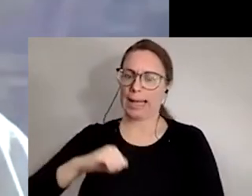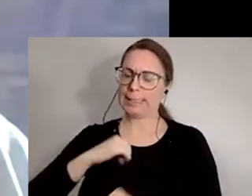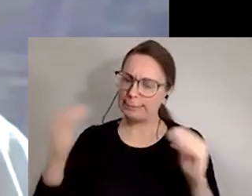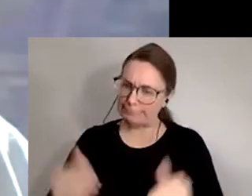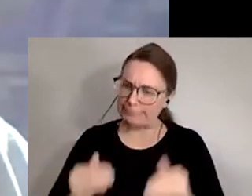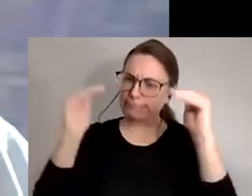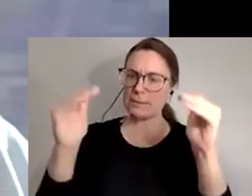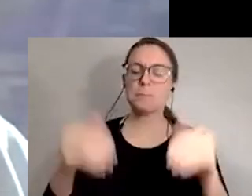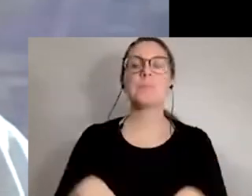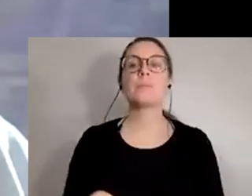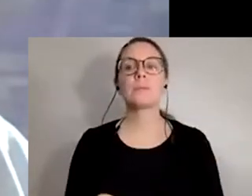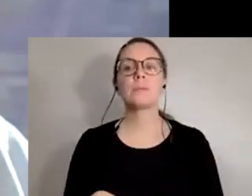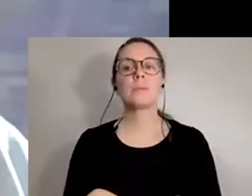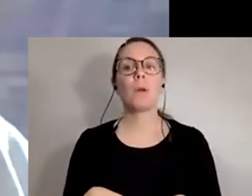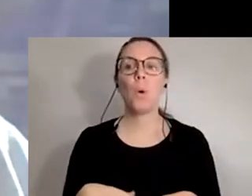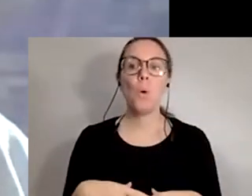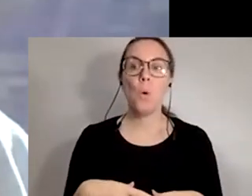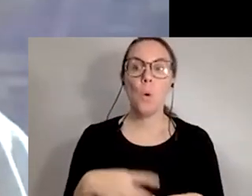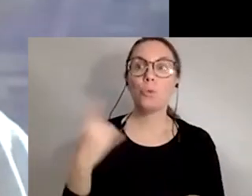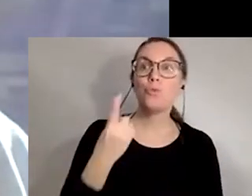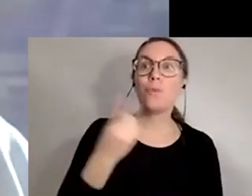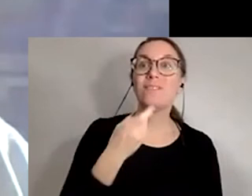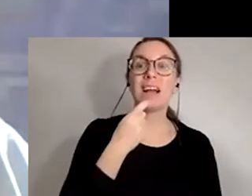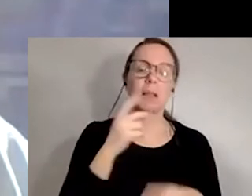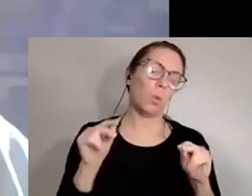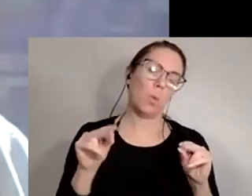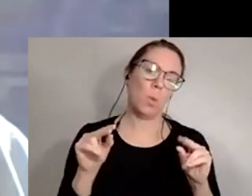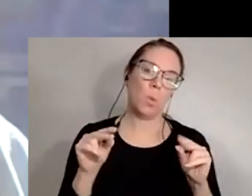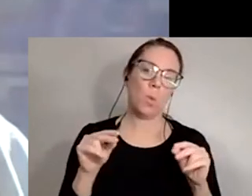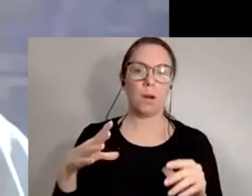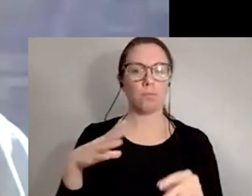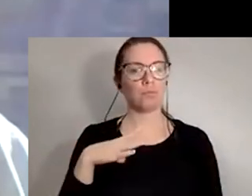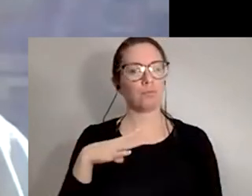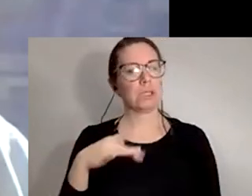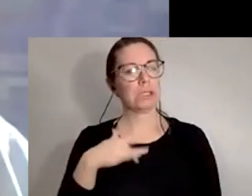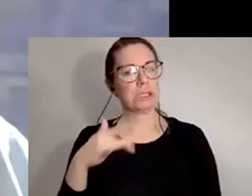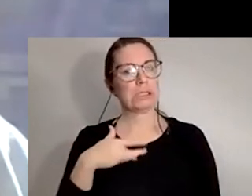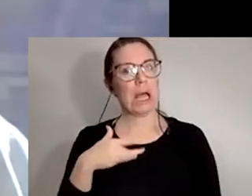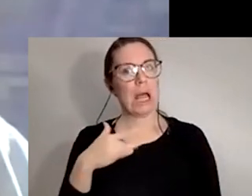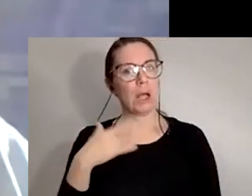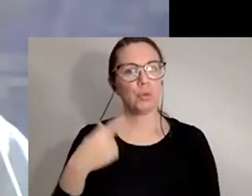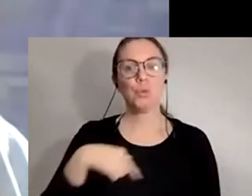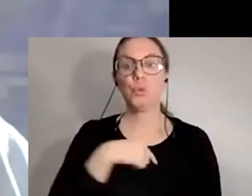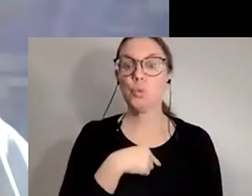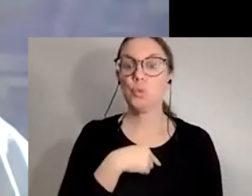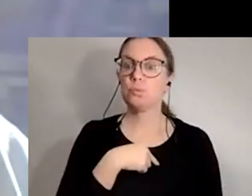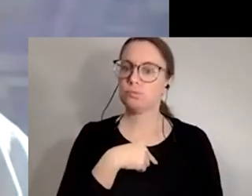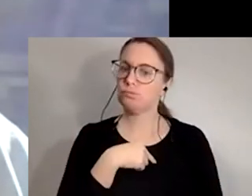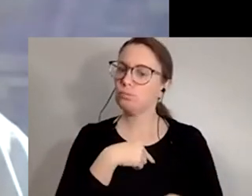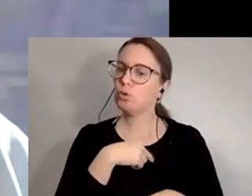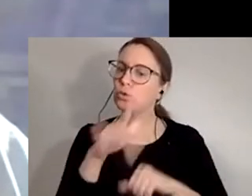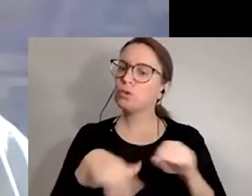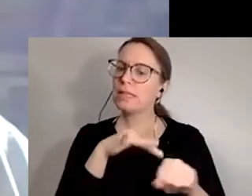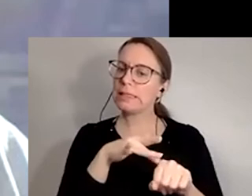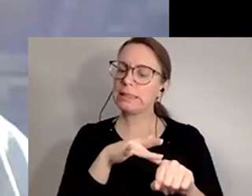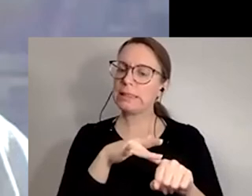toujours facile, mais on est, je pense, une université qui porte ces valeurs